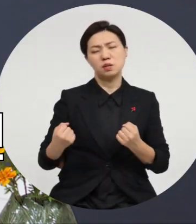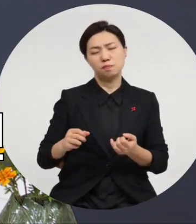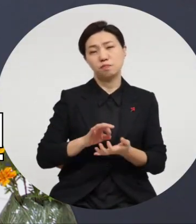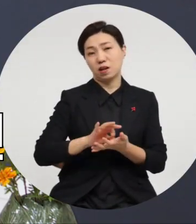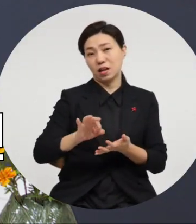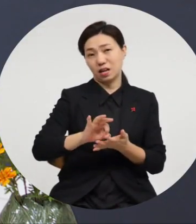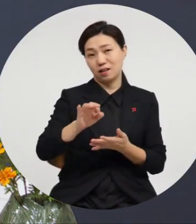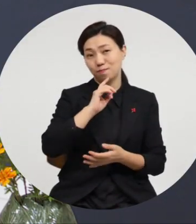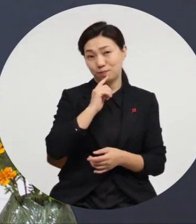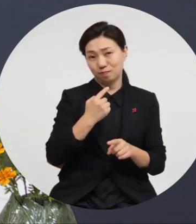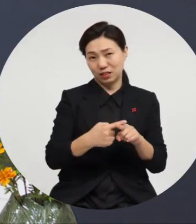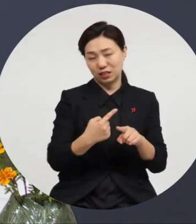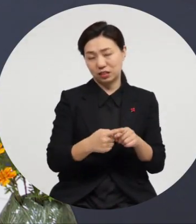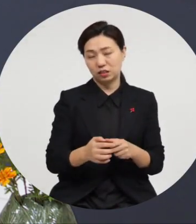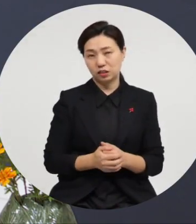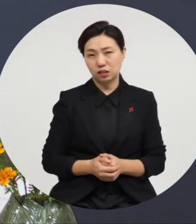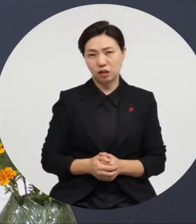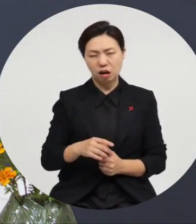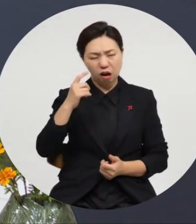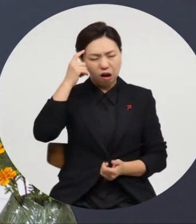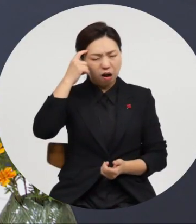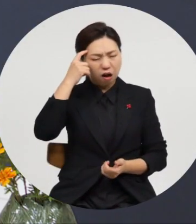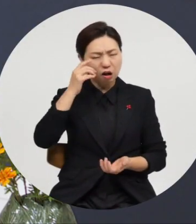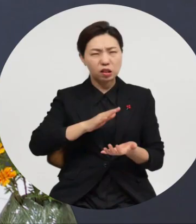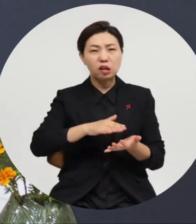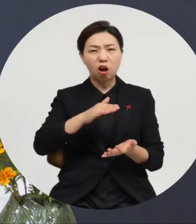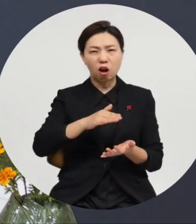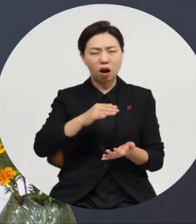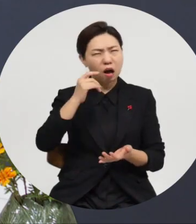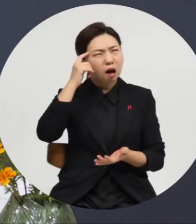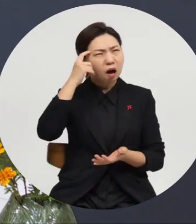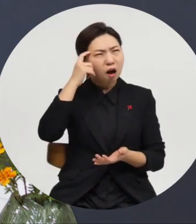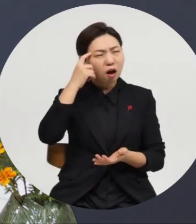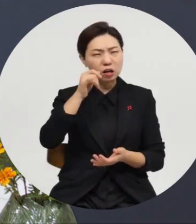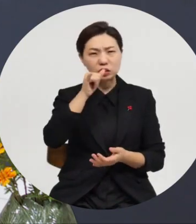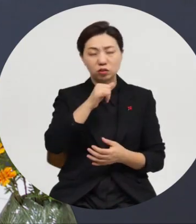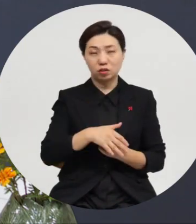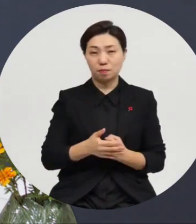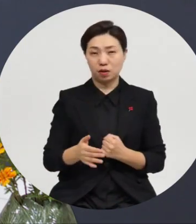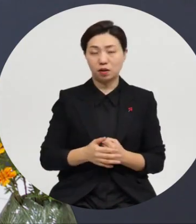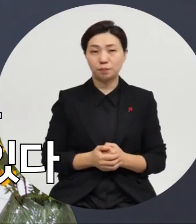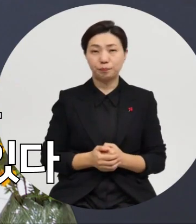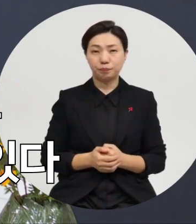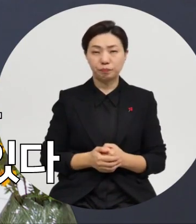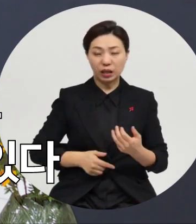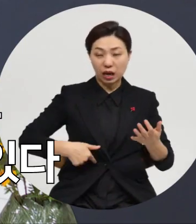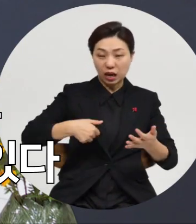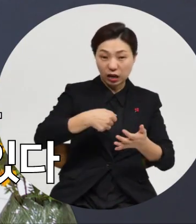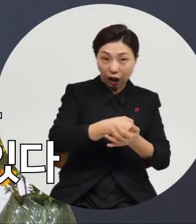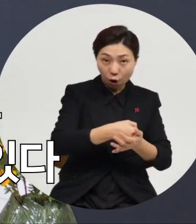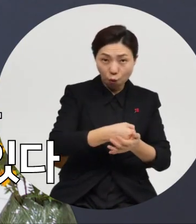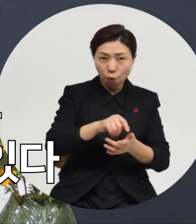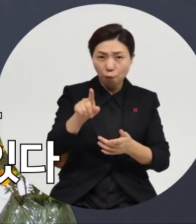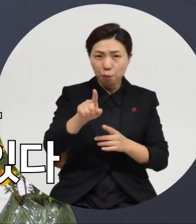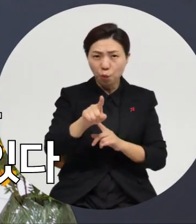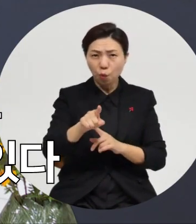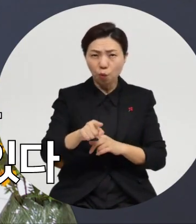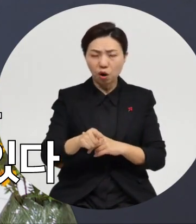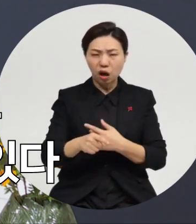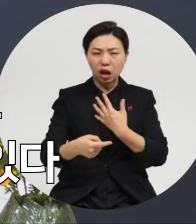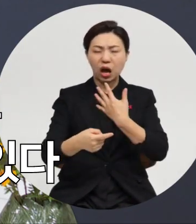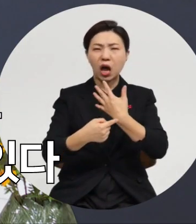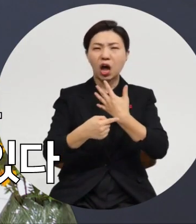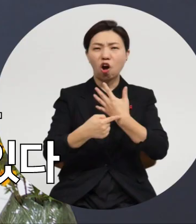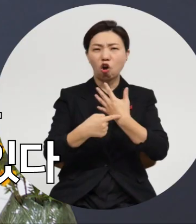되느냐. 에너지가 써요. 각오하고 결심하고. 즉 머리에 열이 난다. 두 번째, 각오하고